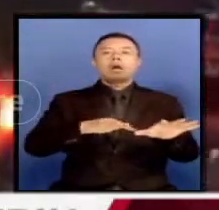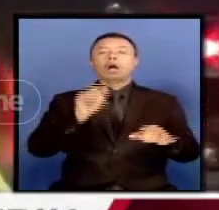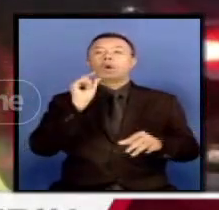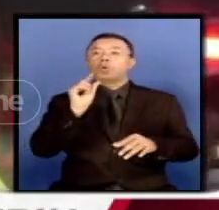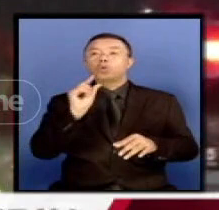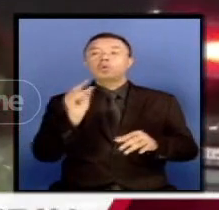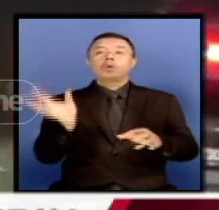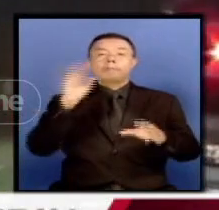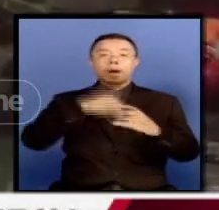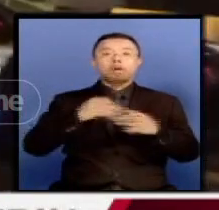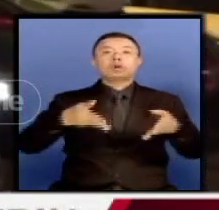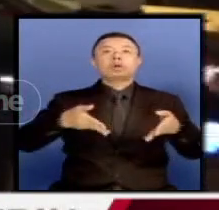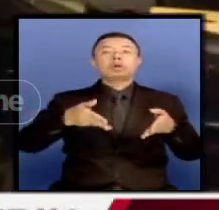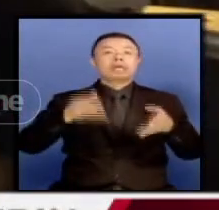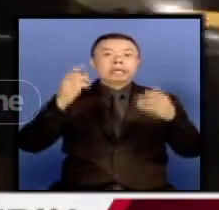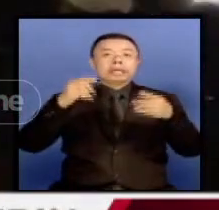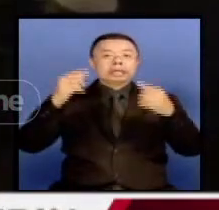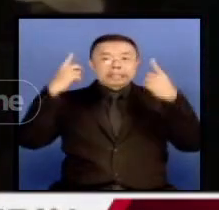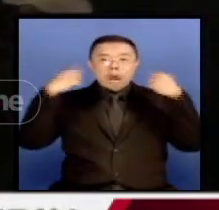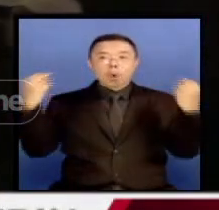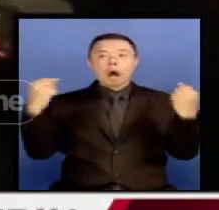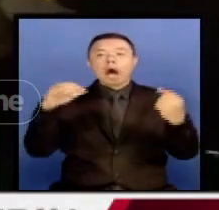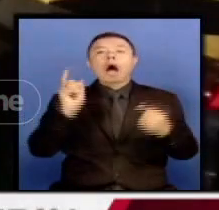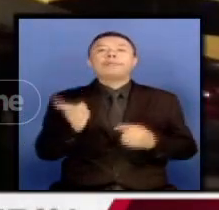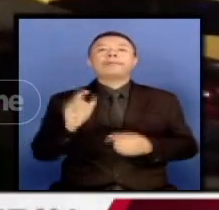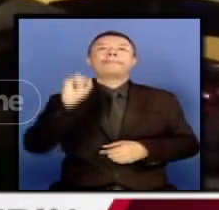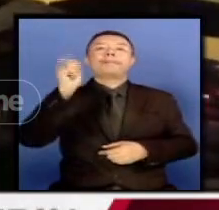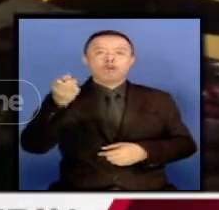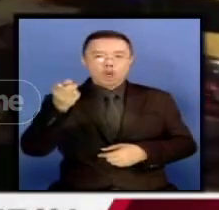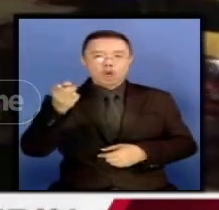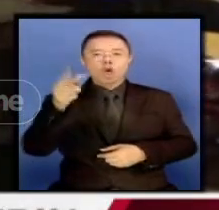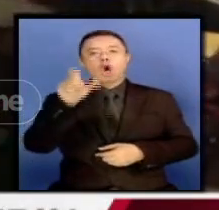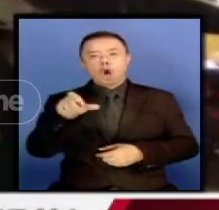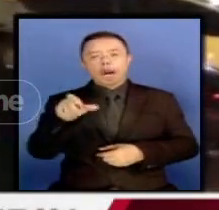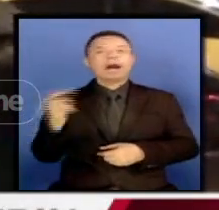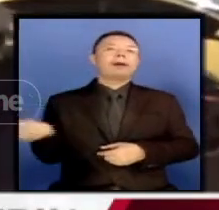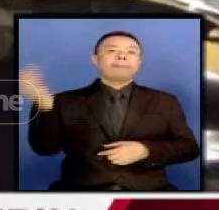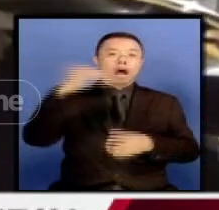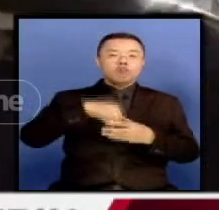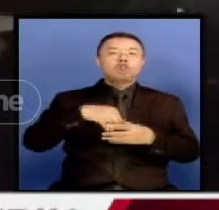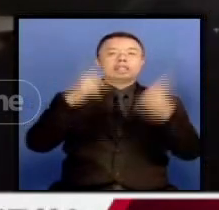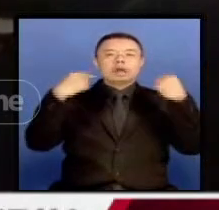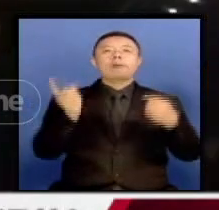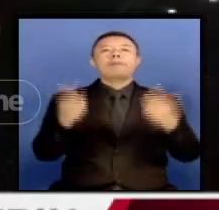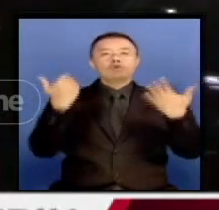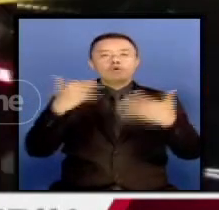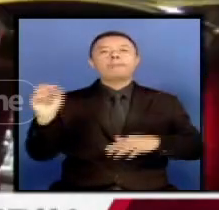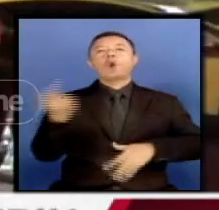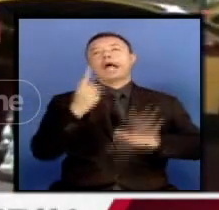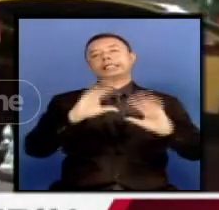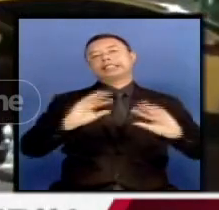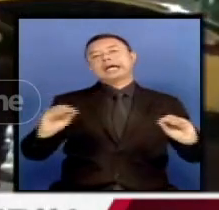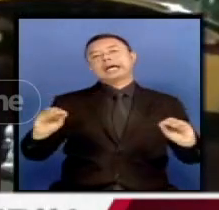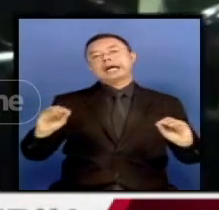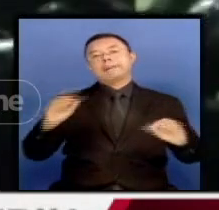Jawa mengingat pada esok atau Selasa. Besok para pemudik tersebut akan melakukan aktivitas bekerja